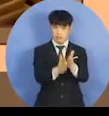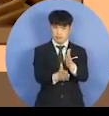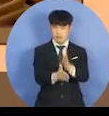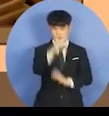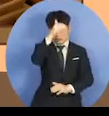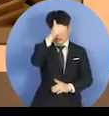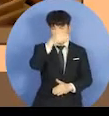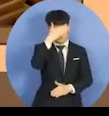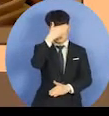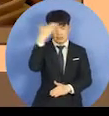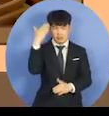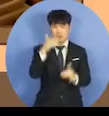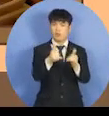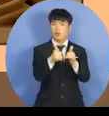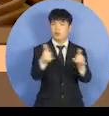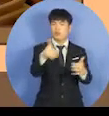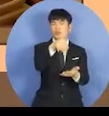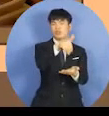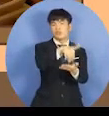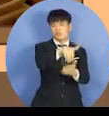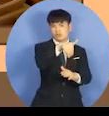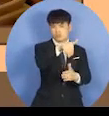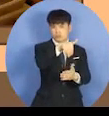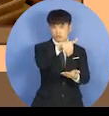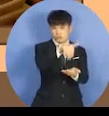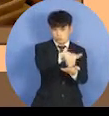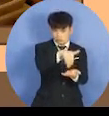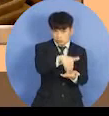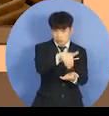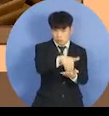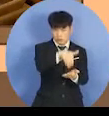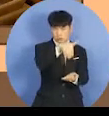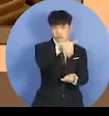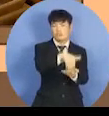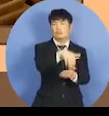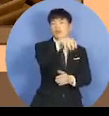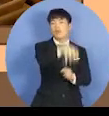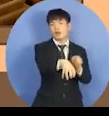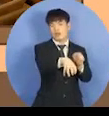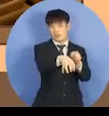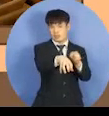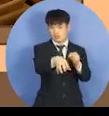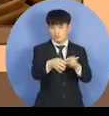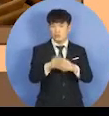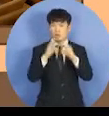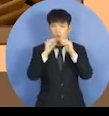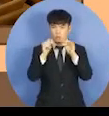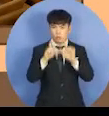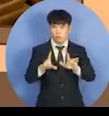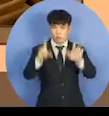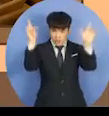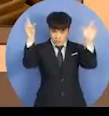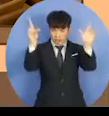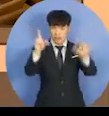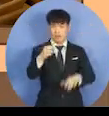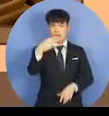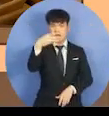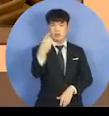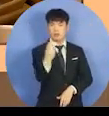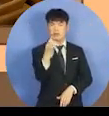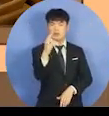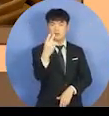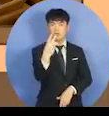천안시 청소년 수련관은 가족체험 활동을 위해 토요체험마당 토요데이를 운영합니다. 토요체험마당